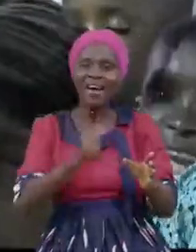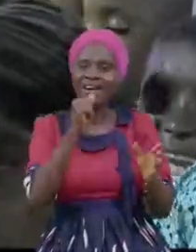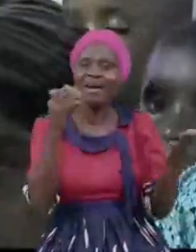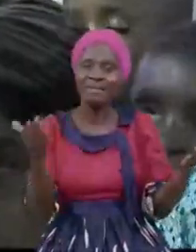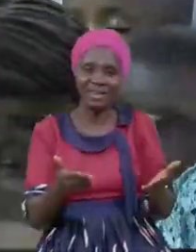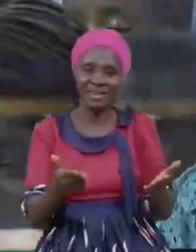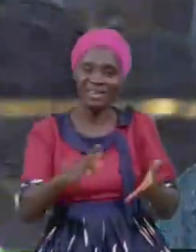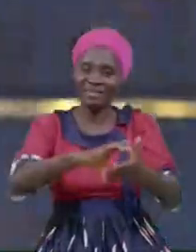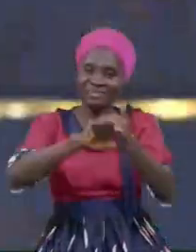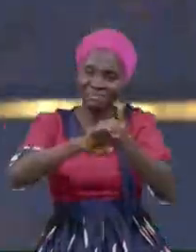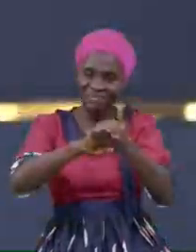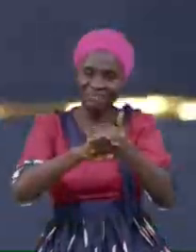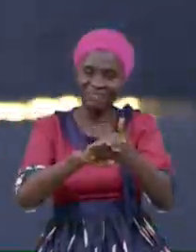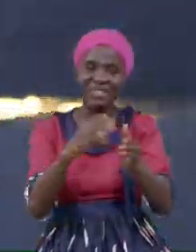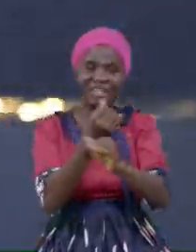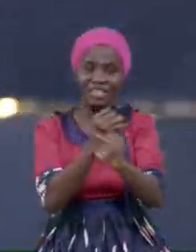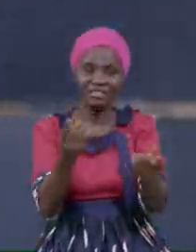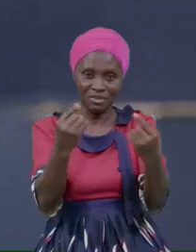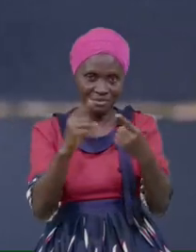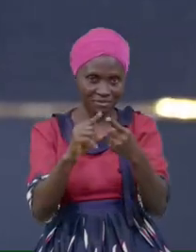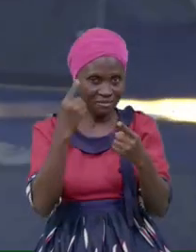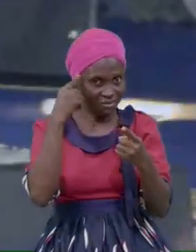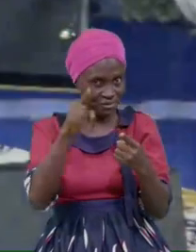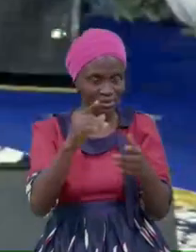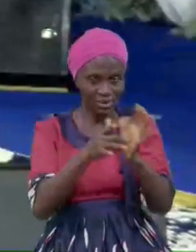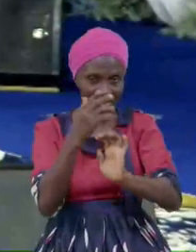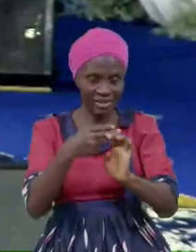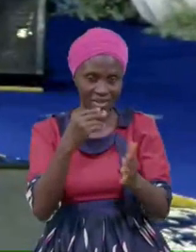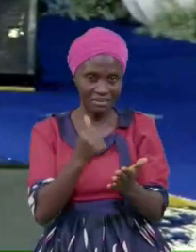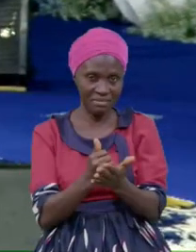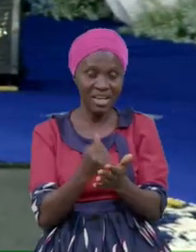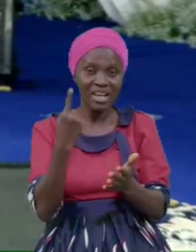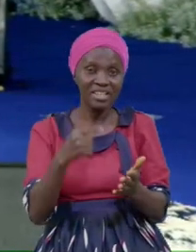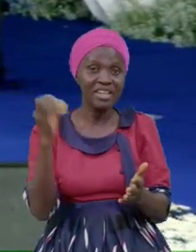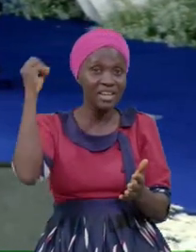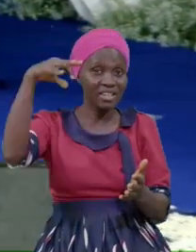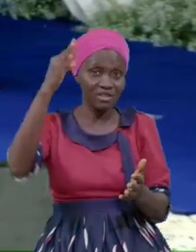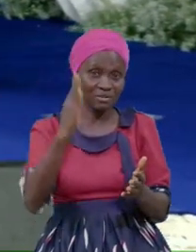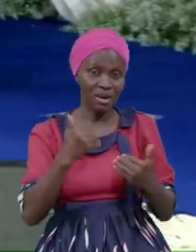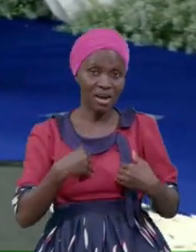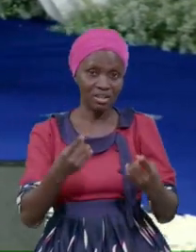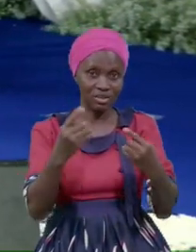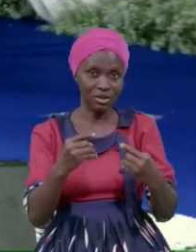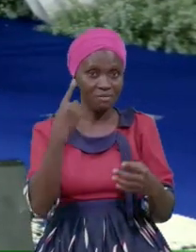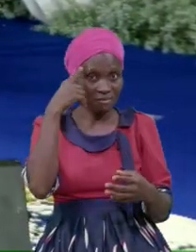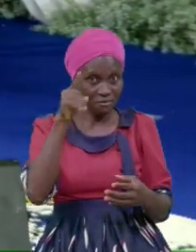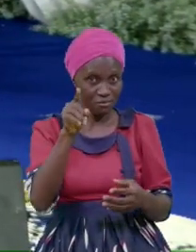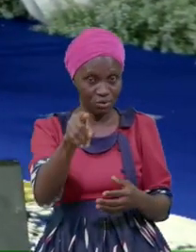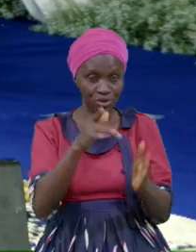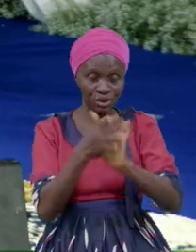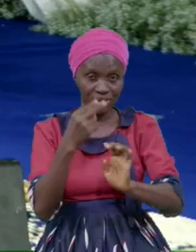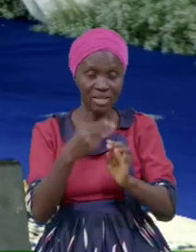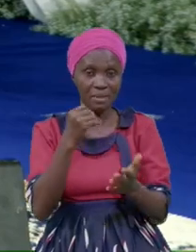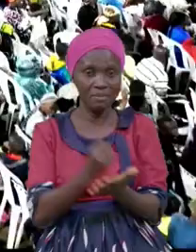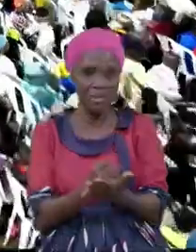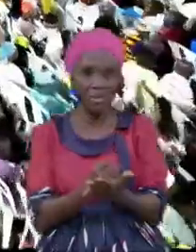Félicitations, le salut est venu pour vous. La grâce de Dieu est venue pour vous. Mes